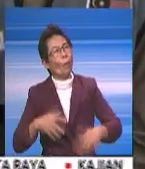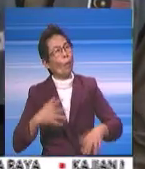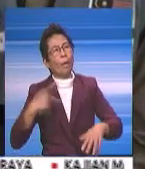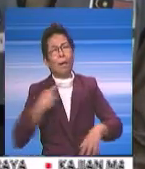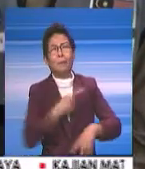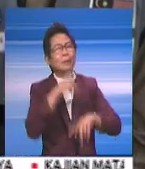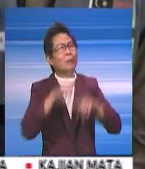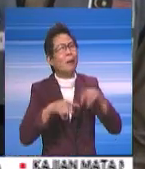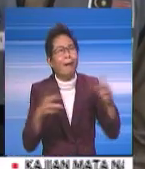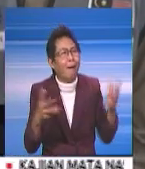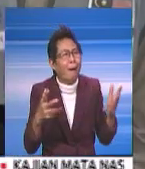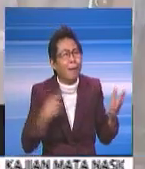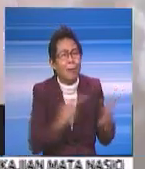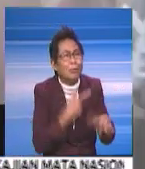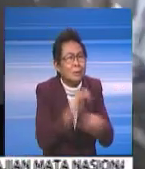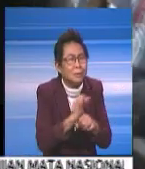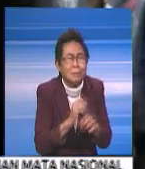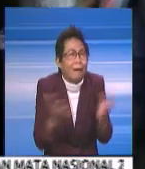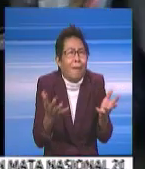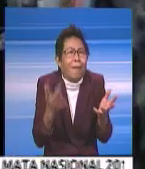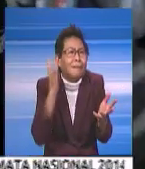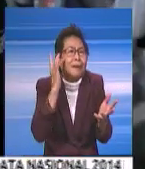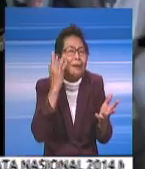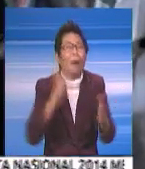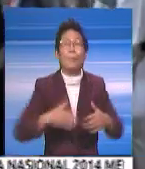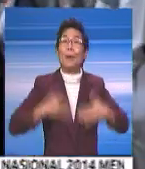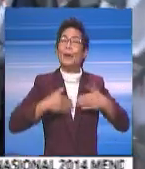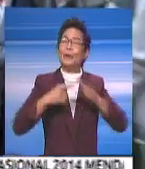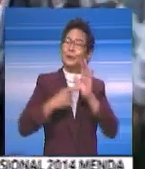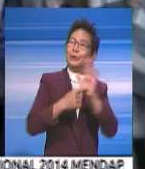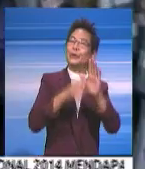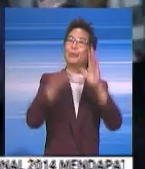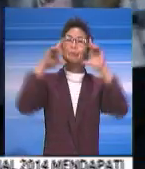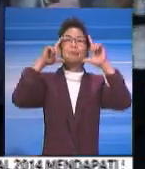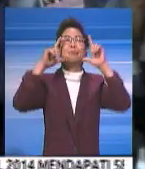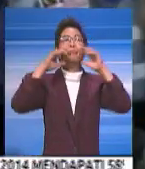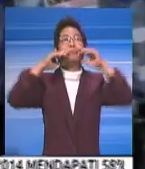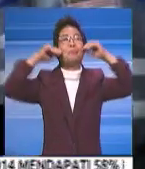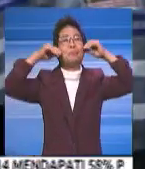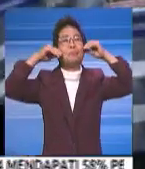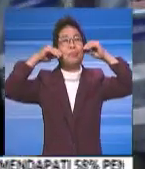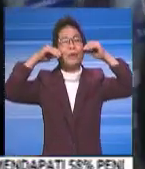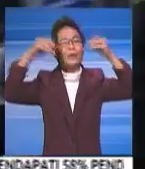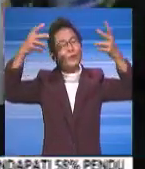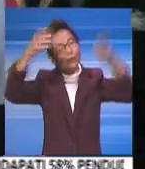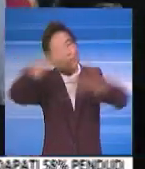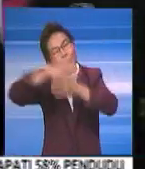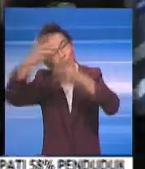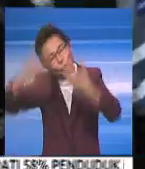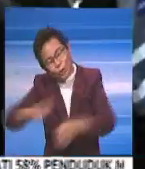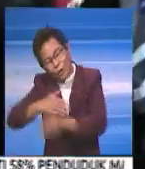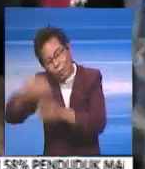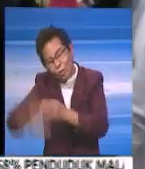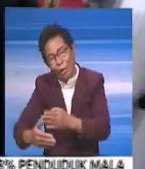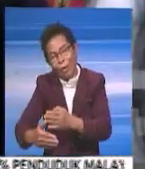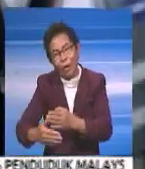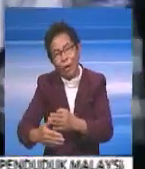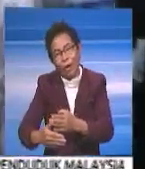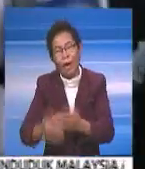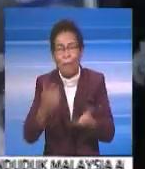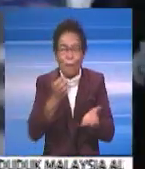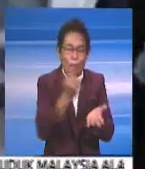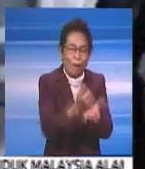dapat bayangkan macam mana kami bertugas. Kegembiraan jelas terpancar di wajah mereka apabila mereka telah selesai membantu